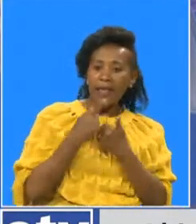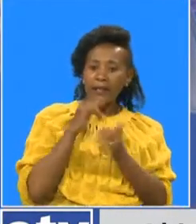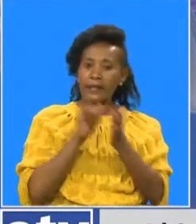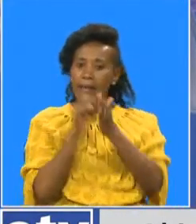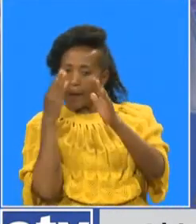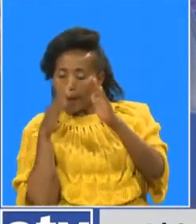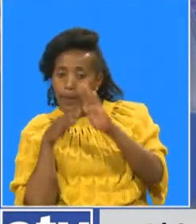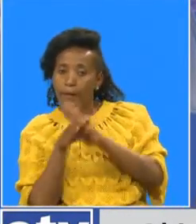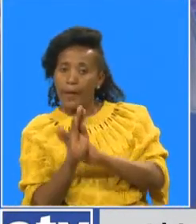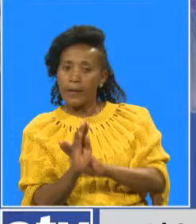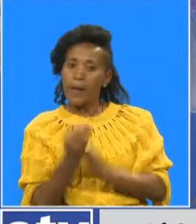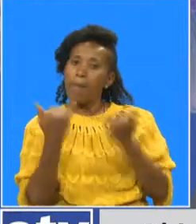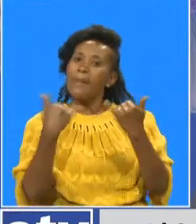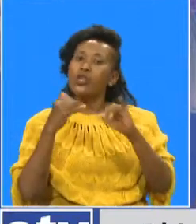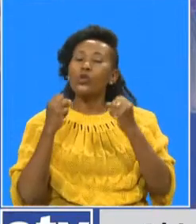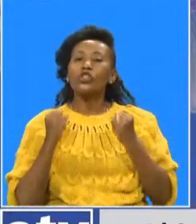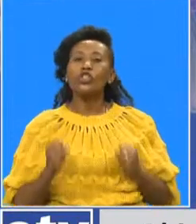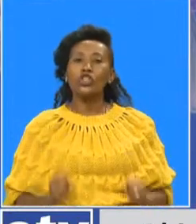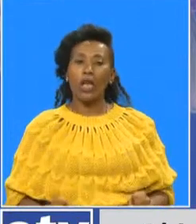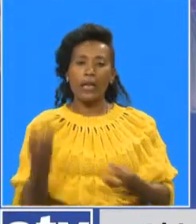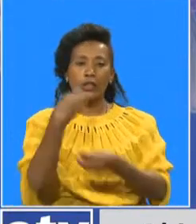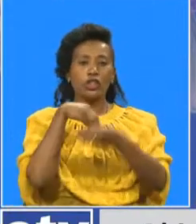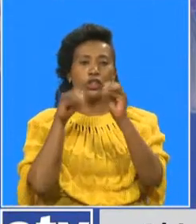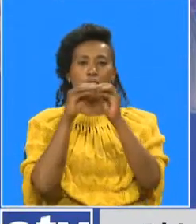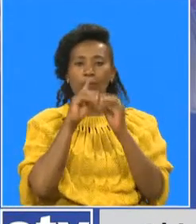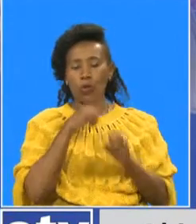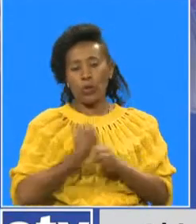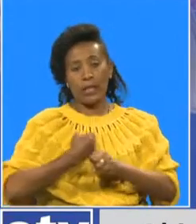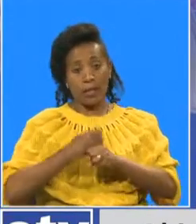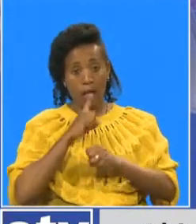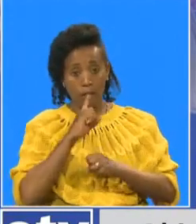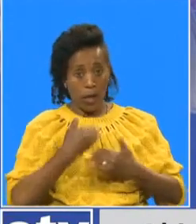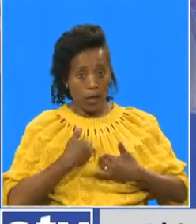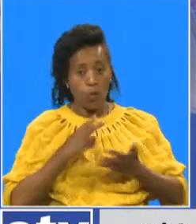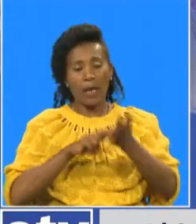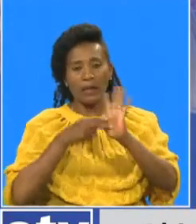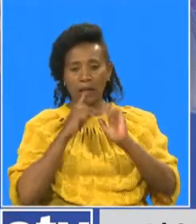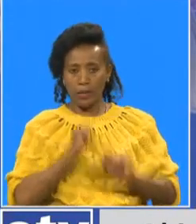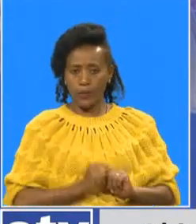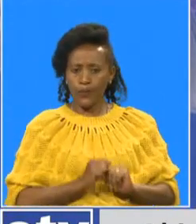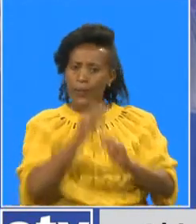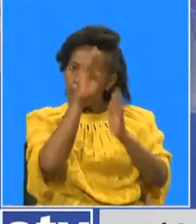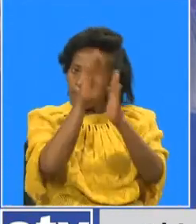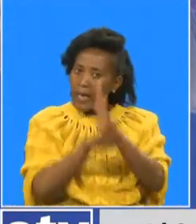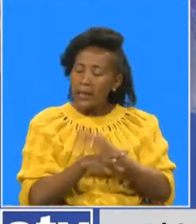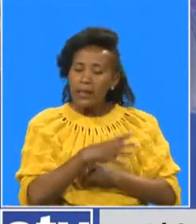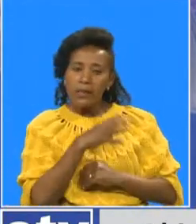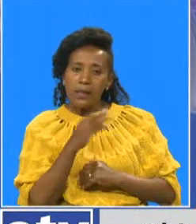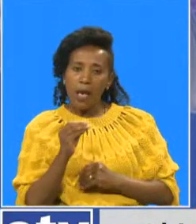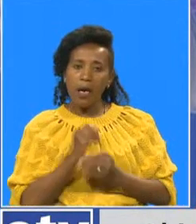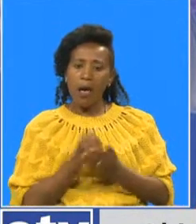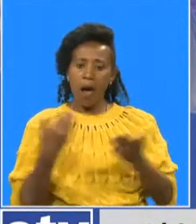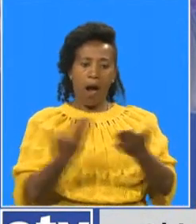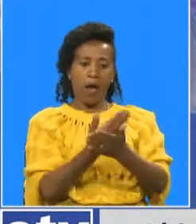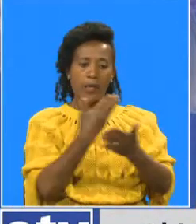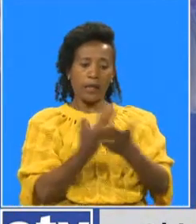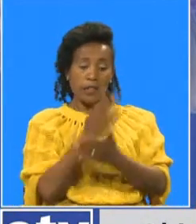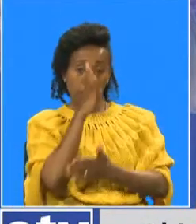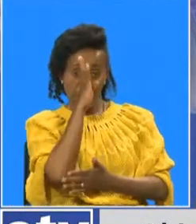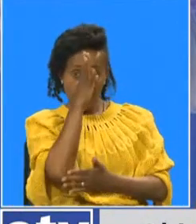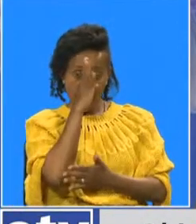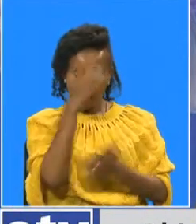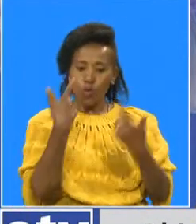እዛ ገብተን መጫወት እንችላለንም ጭምር ነው እየሰራን ያለ ነው ማለት ነው። መቀነስና አዳዲስ